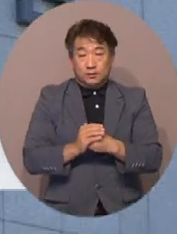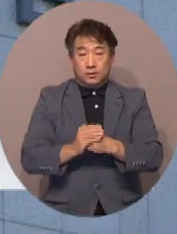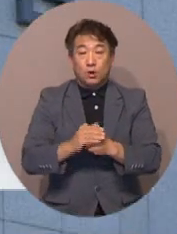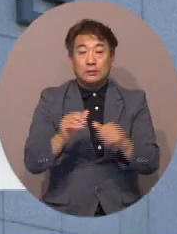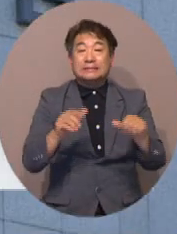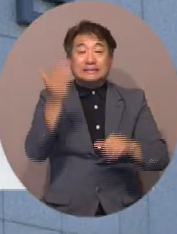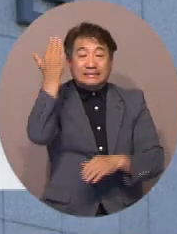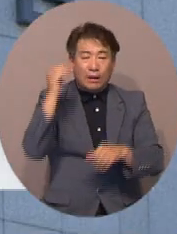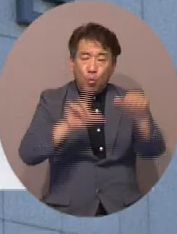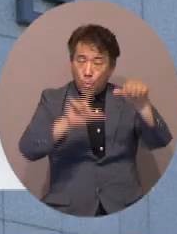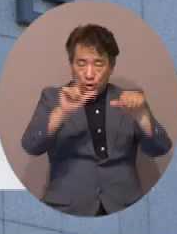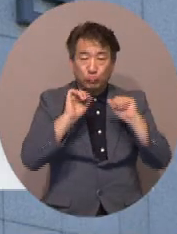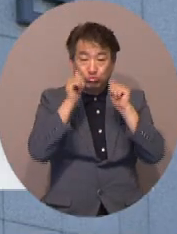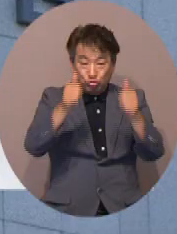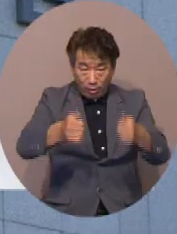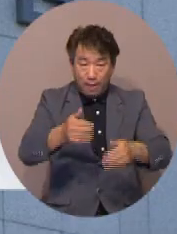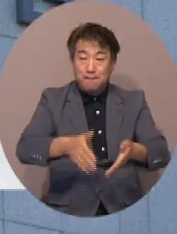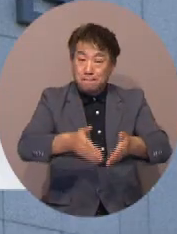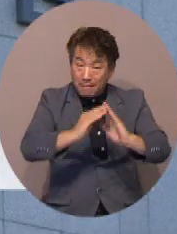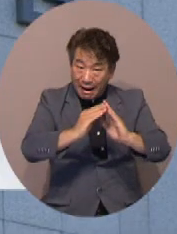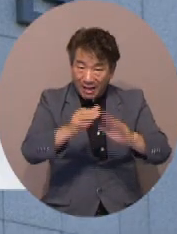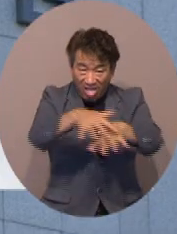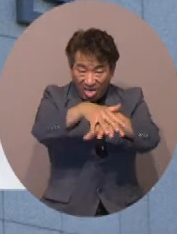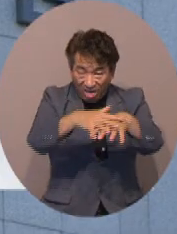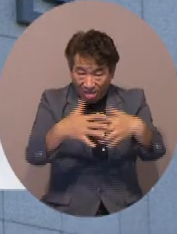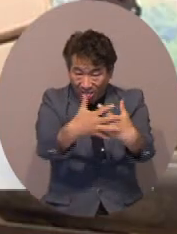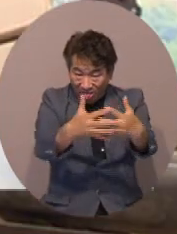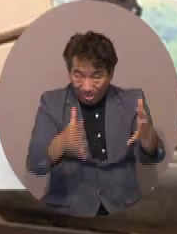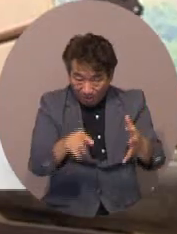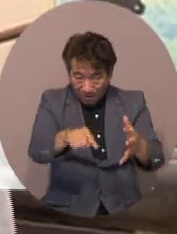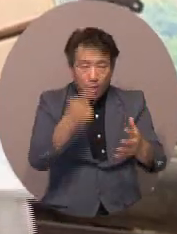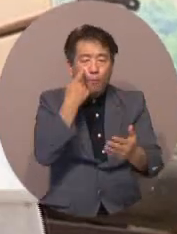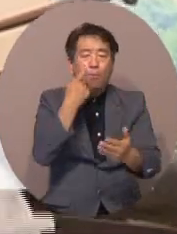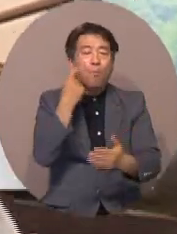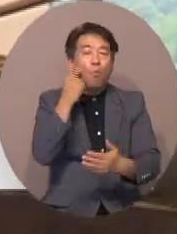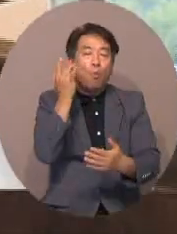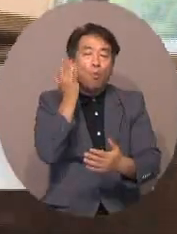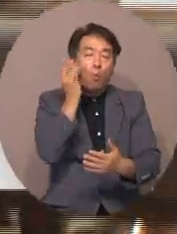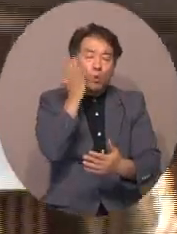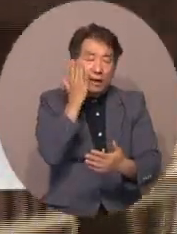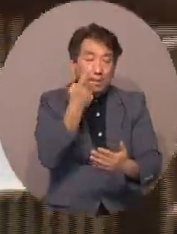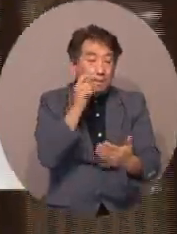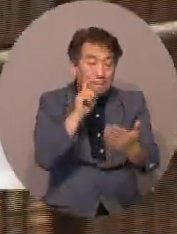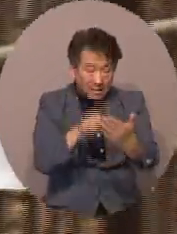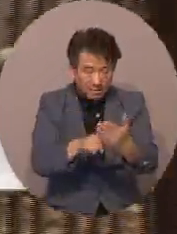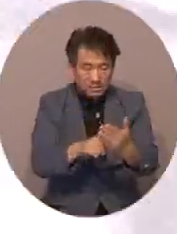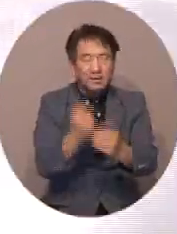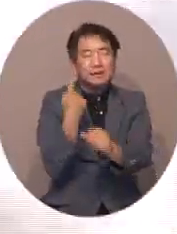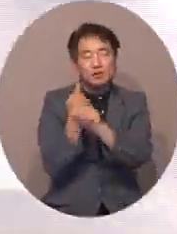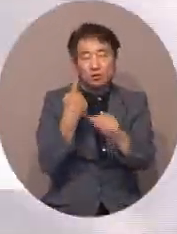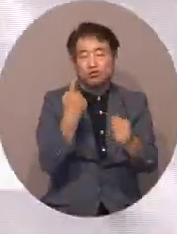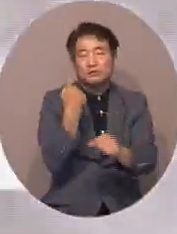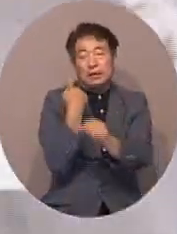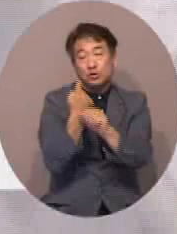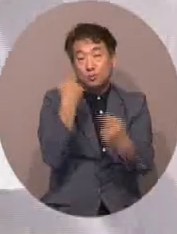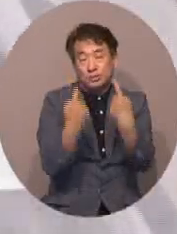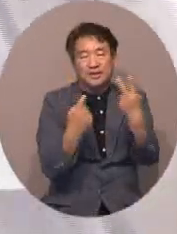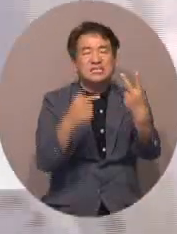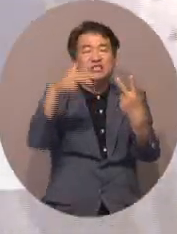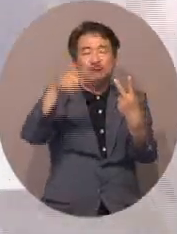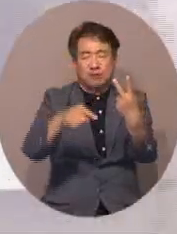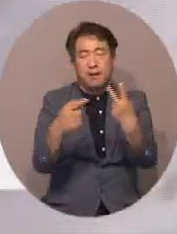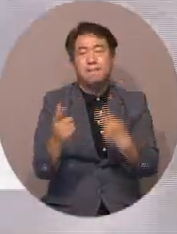지난 5일 부여에 설치한 채집망 모기를 발견했으며이는 지난해보다 2주 가량 이르다고